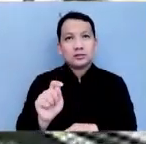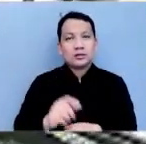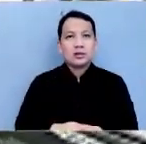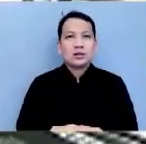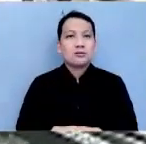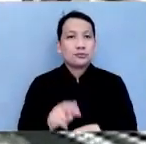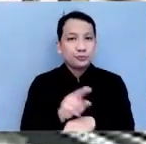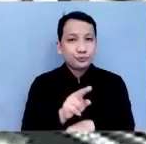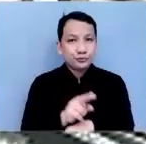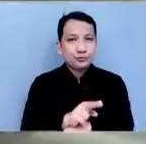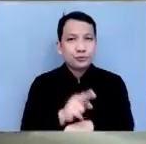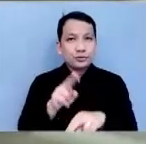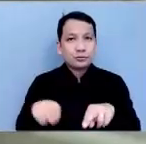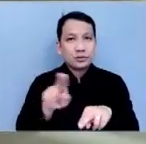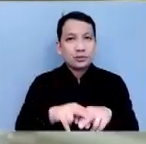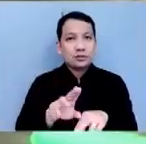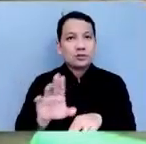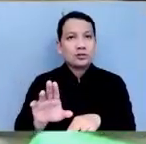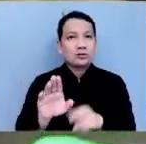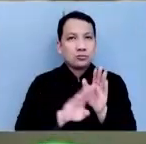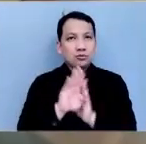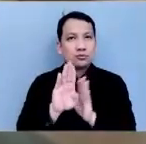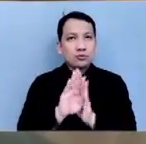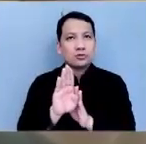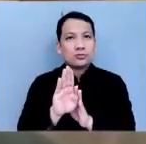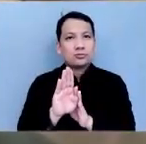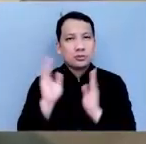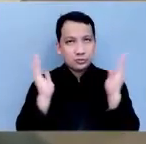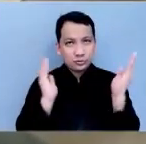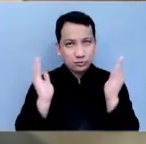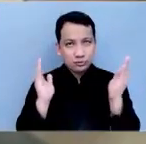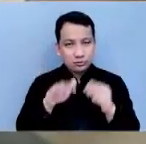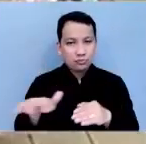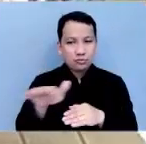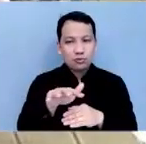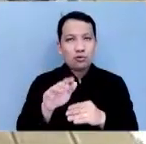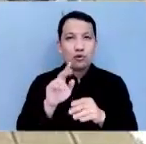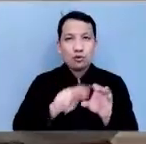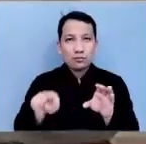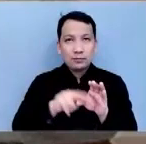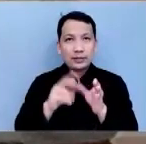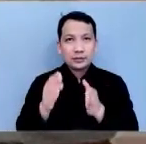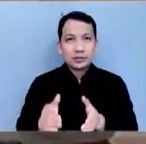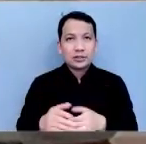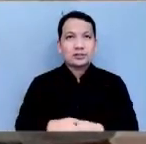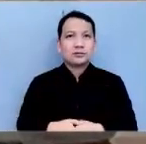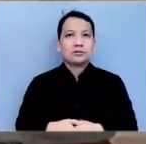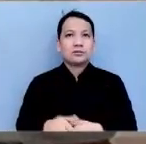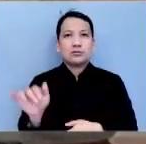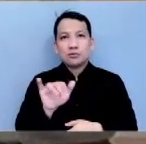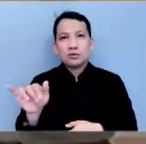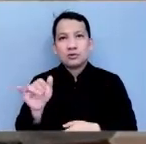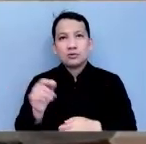Gagamitin ang increase para ma-improve ang services para sa ating mga pasahero. And kung ano pa ang